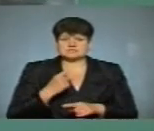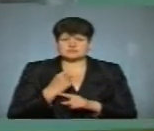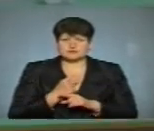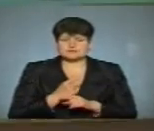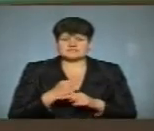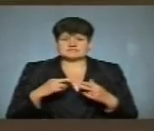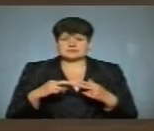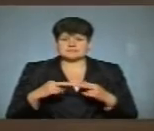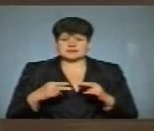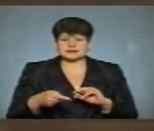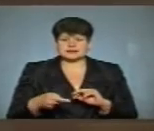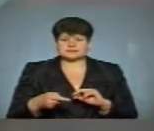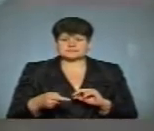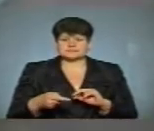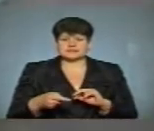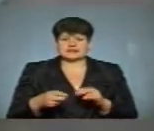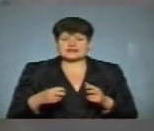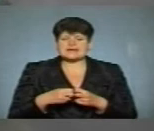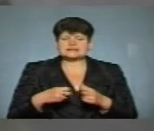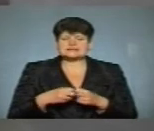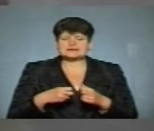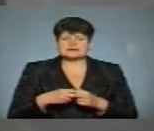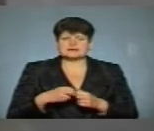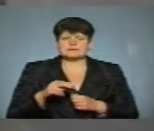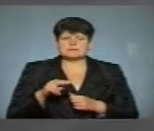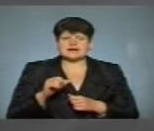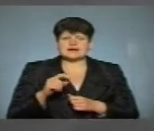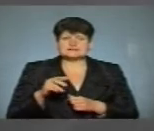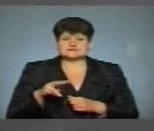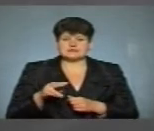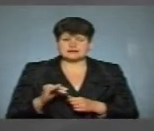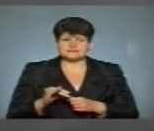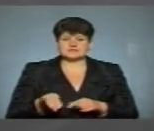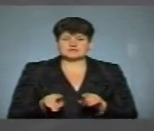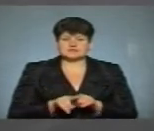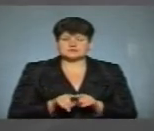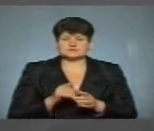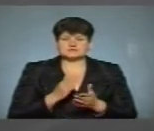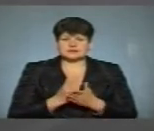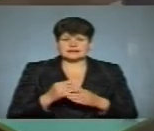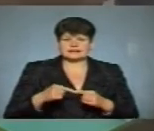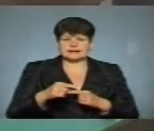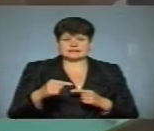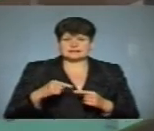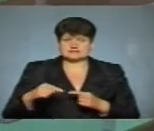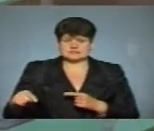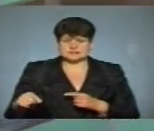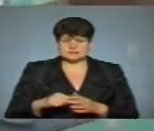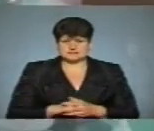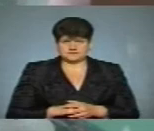замінили їх на такі резинові килимки-пазли, які також знаходяться на дистанції. Щодо